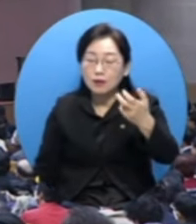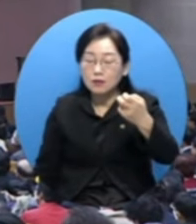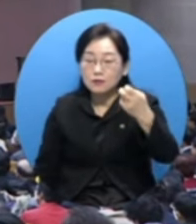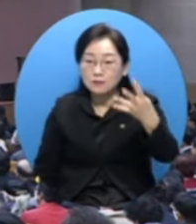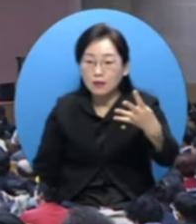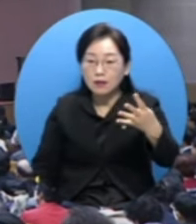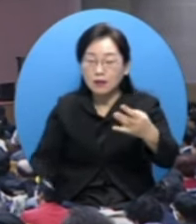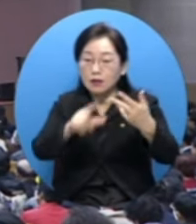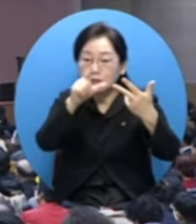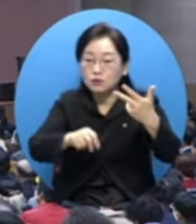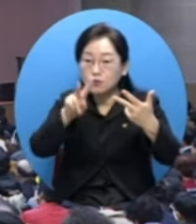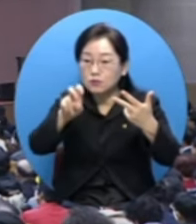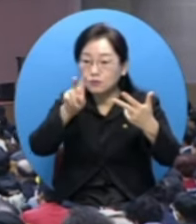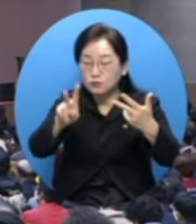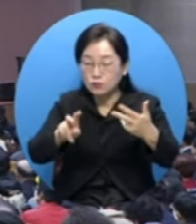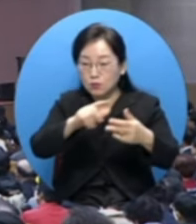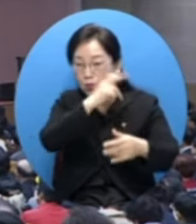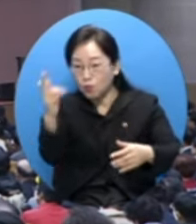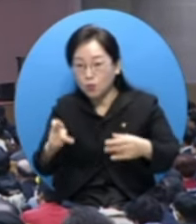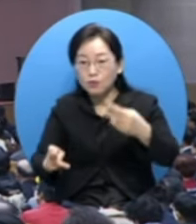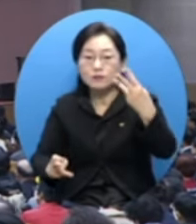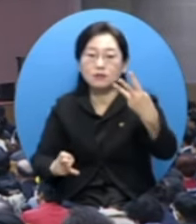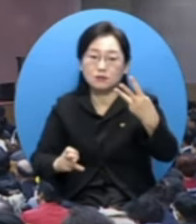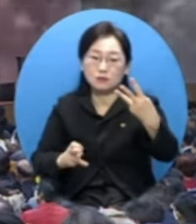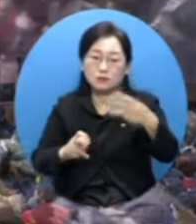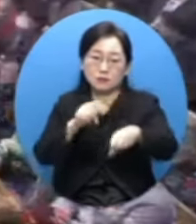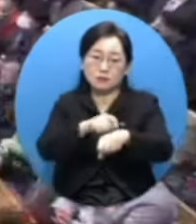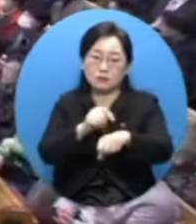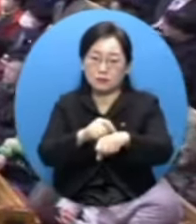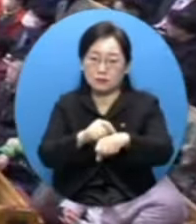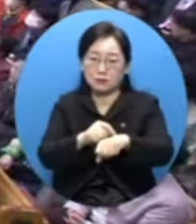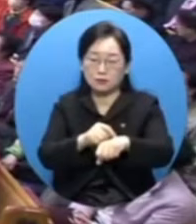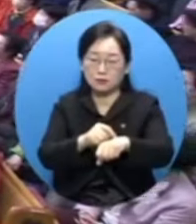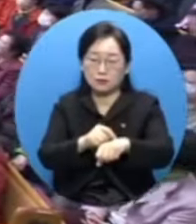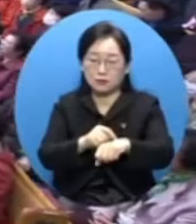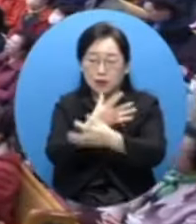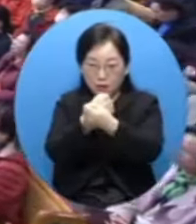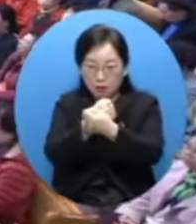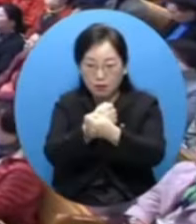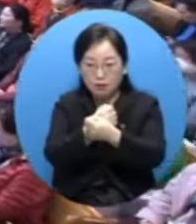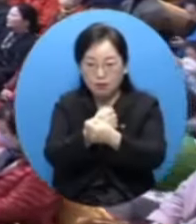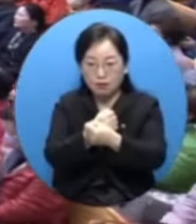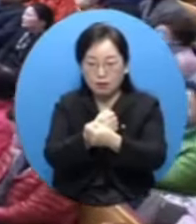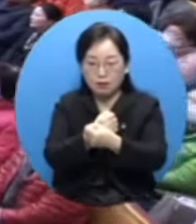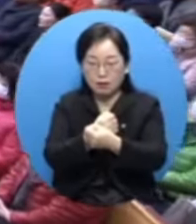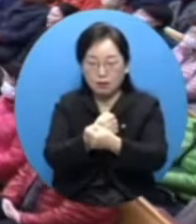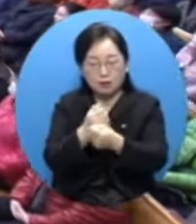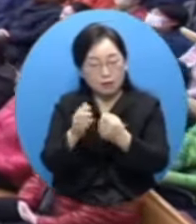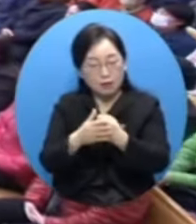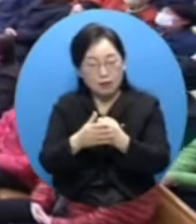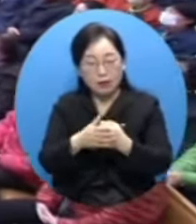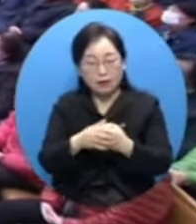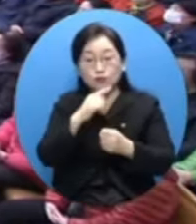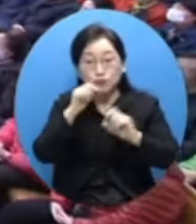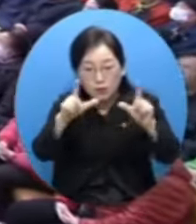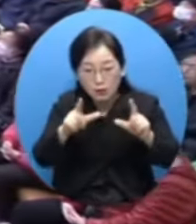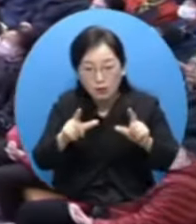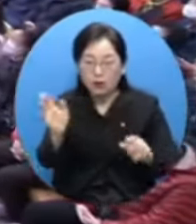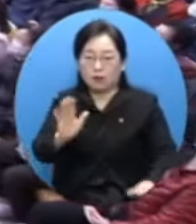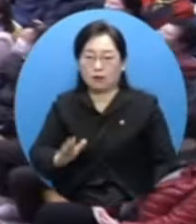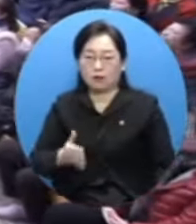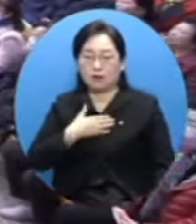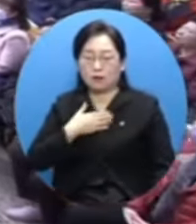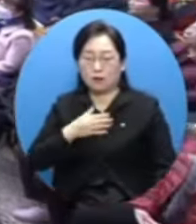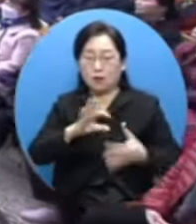오후 3시 30분으로 잡혀 있었습니다. 이때 그는 올림픽 예선 경기에 참여할 수